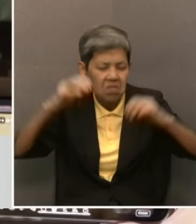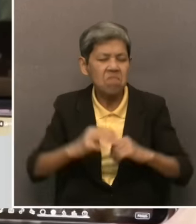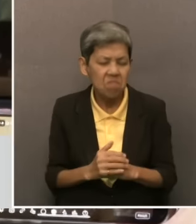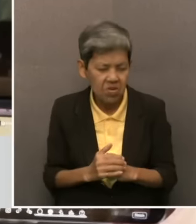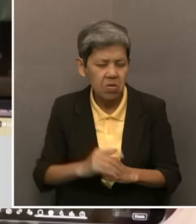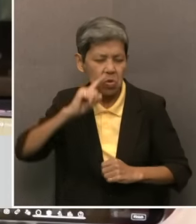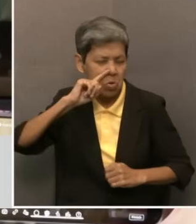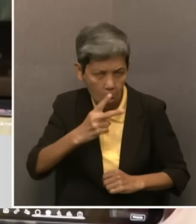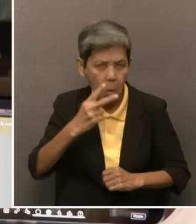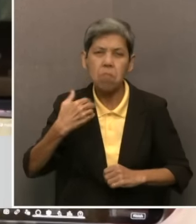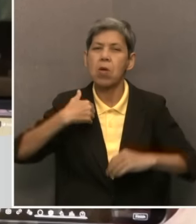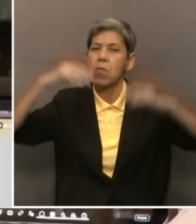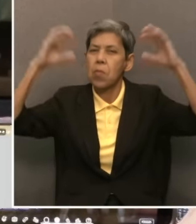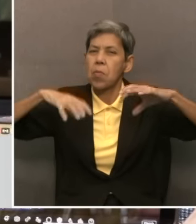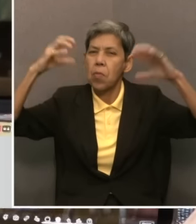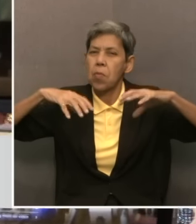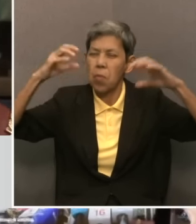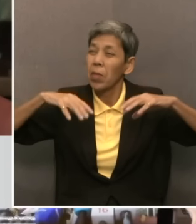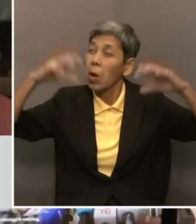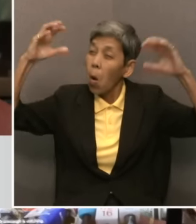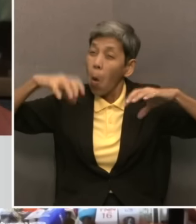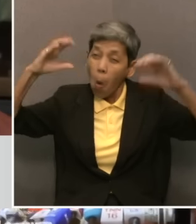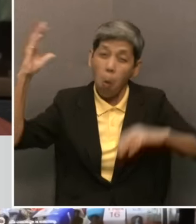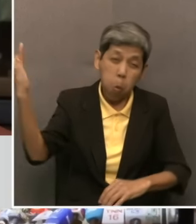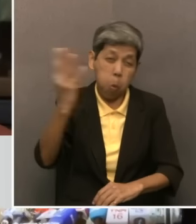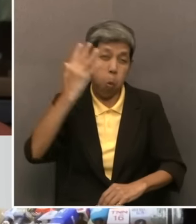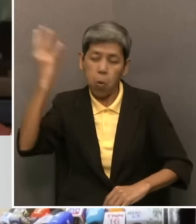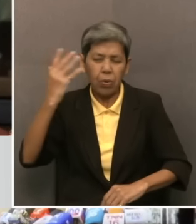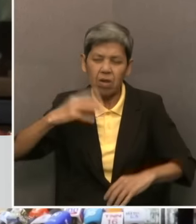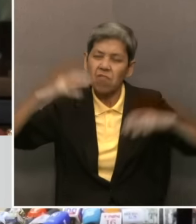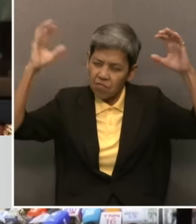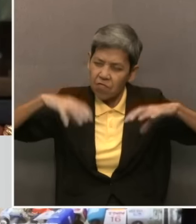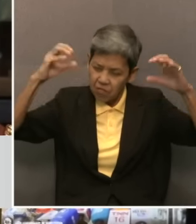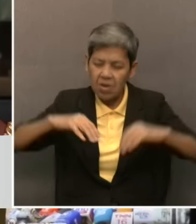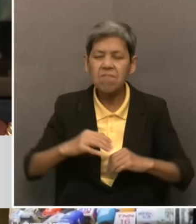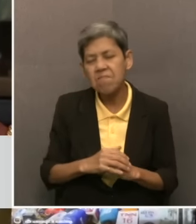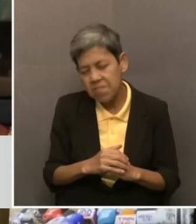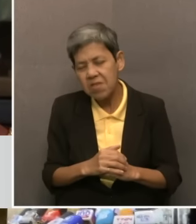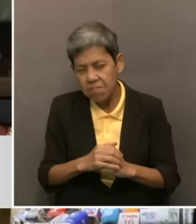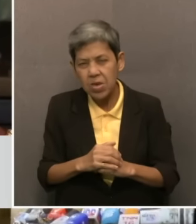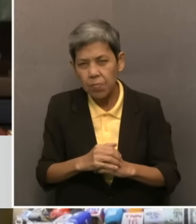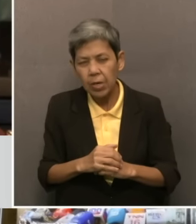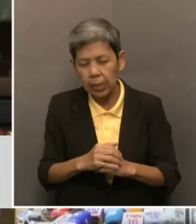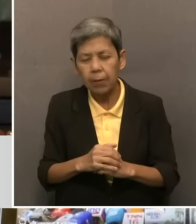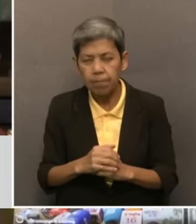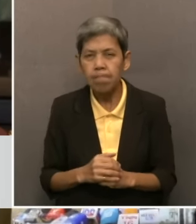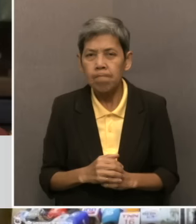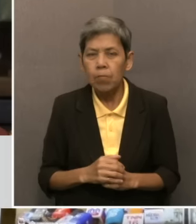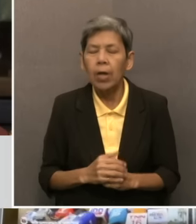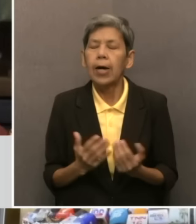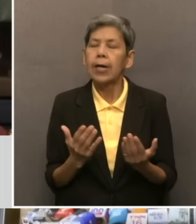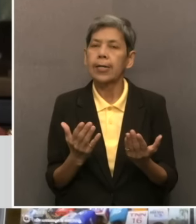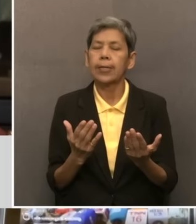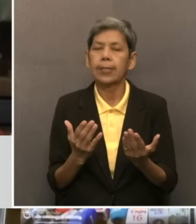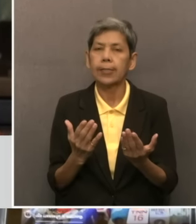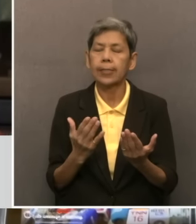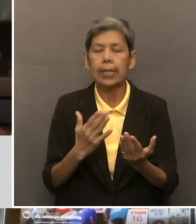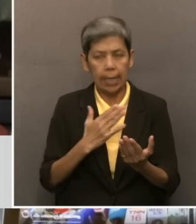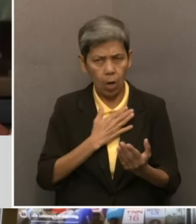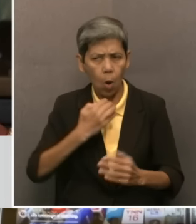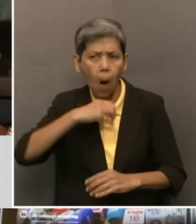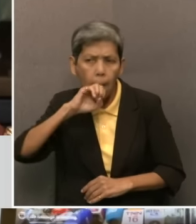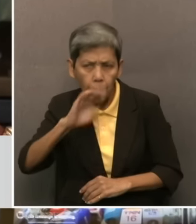บนึงมันไม่ถึงขนาดพายุเป็นลูกหรอกแต่ว่ามันก็ยังมีหางเครื่องมันที่เข้ามาครับก็ได้สั่งการไ